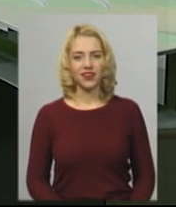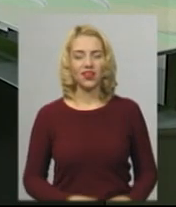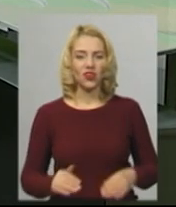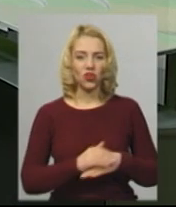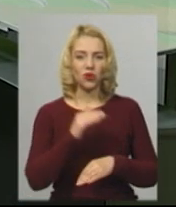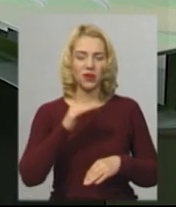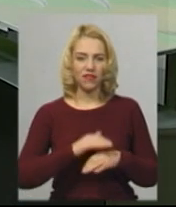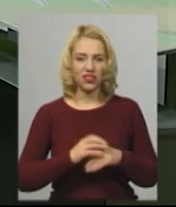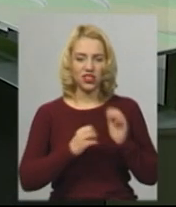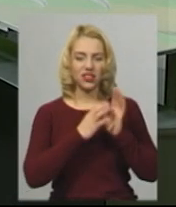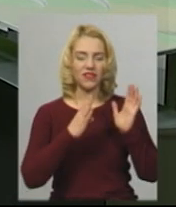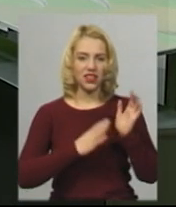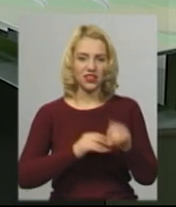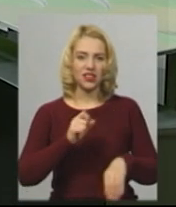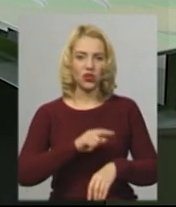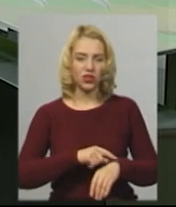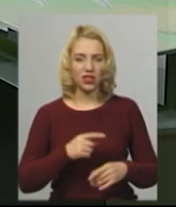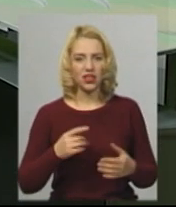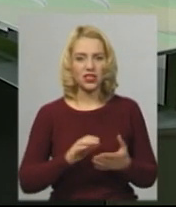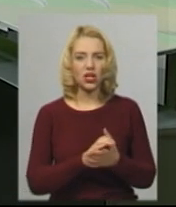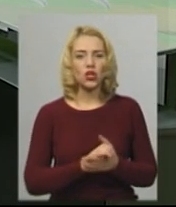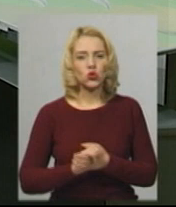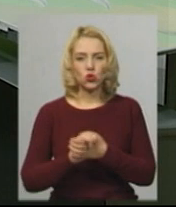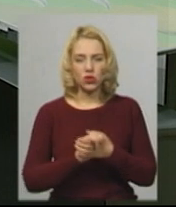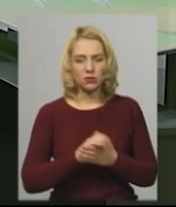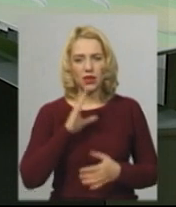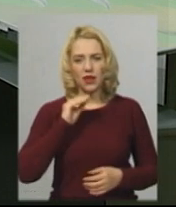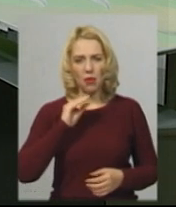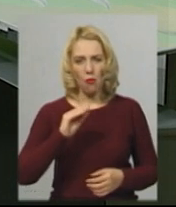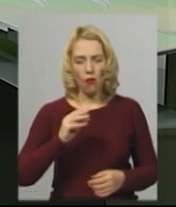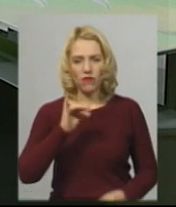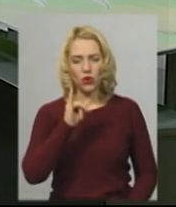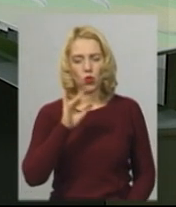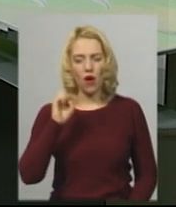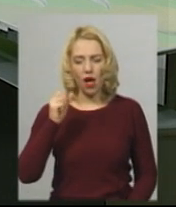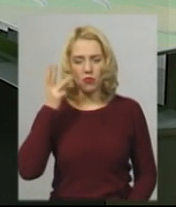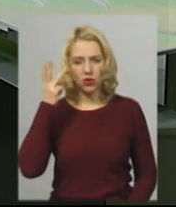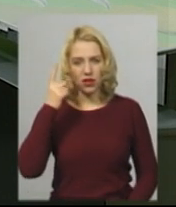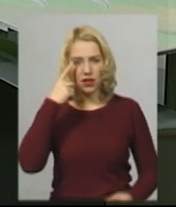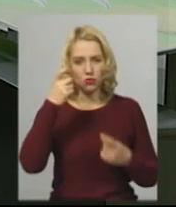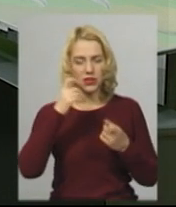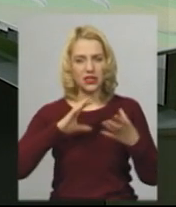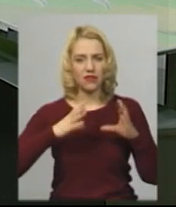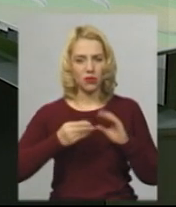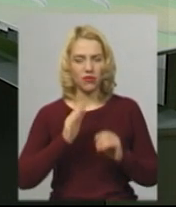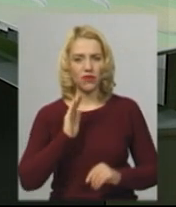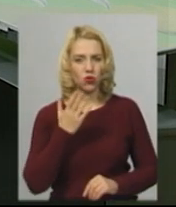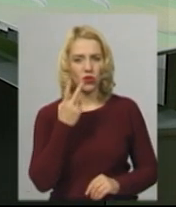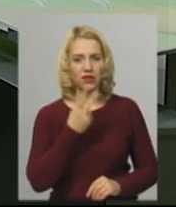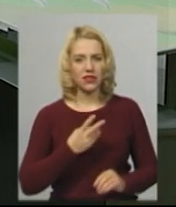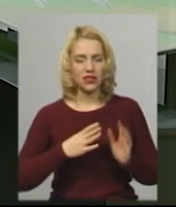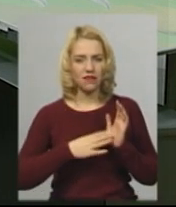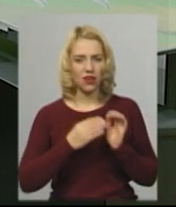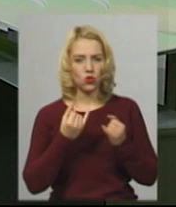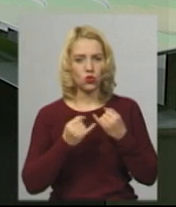Добрий вечір, 19 година. В ефірі Суспільного мовника «ЮА Поділля» підсумковий інформаційний випуск вівторка, 29 жовтня. В студії